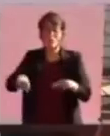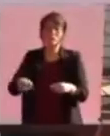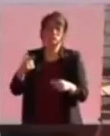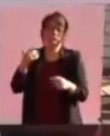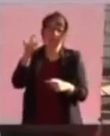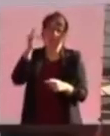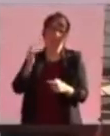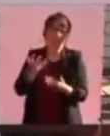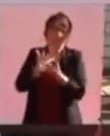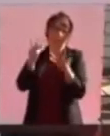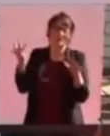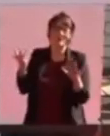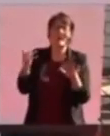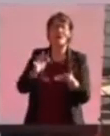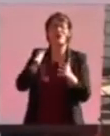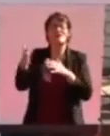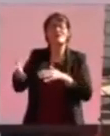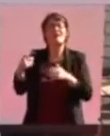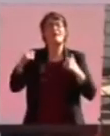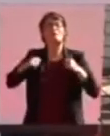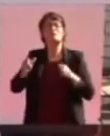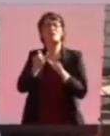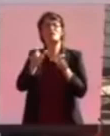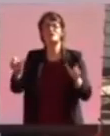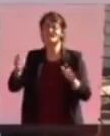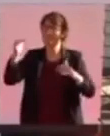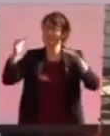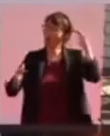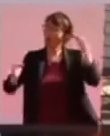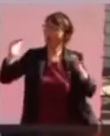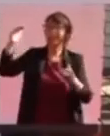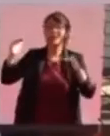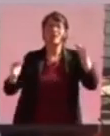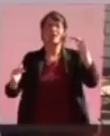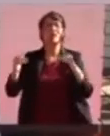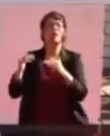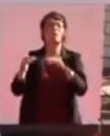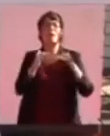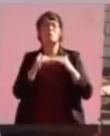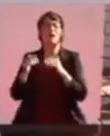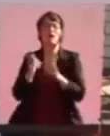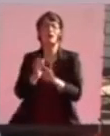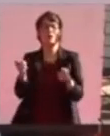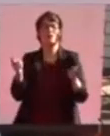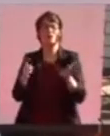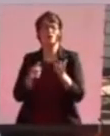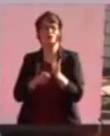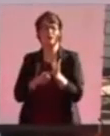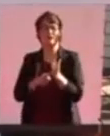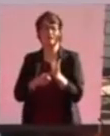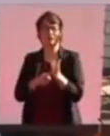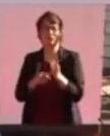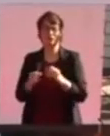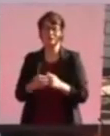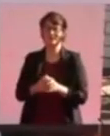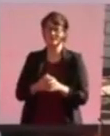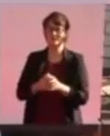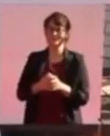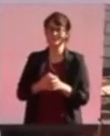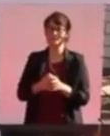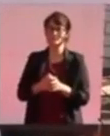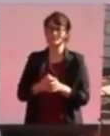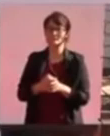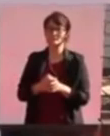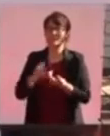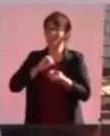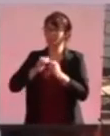diseguaglianze a testimonianza anche nel trattamento lavorativo e nella sensibilità dei diritti e tutte queste